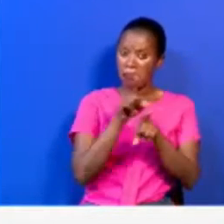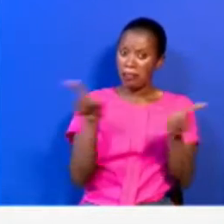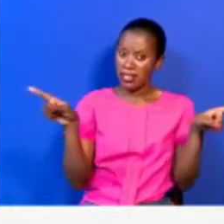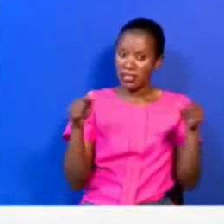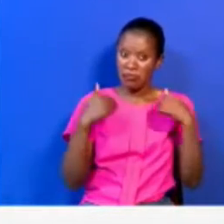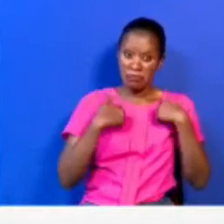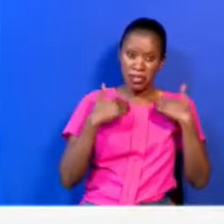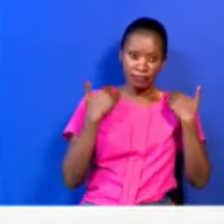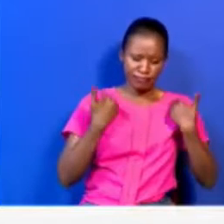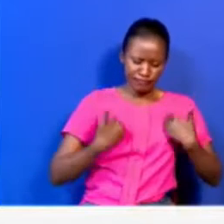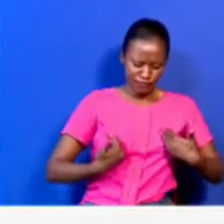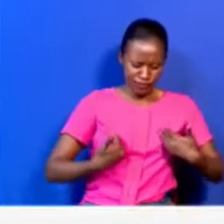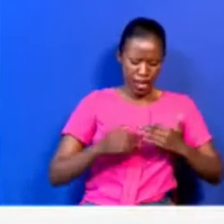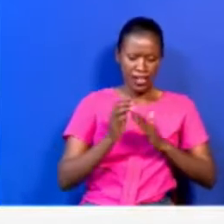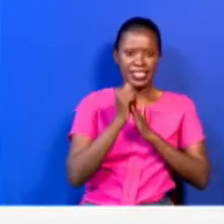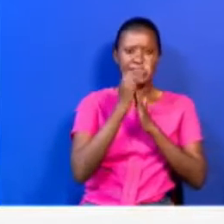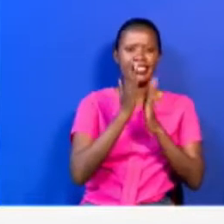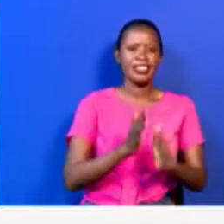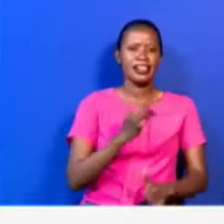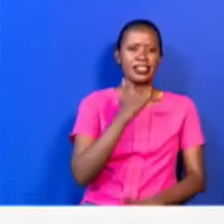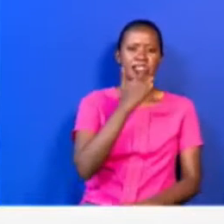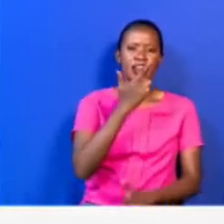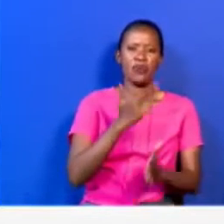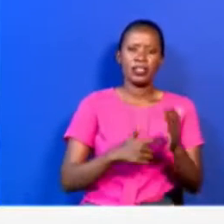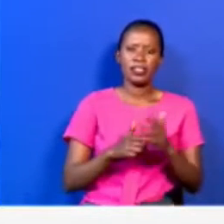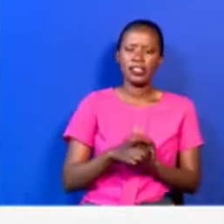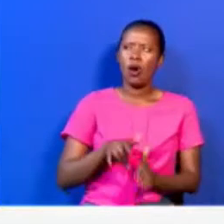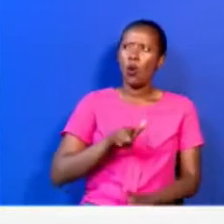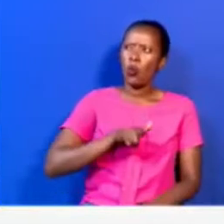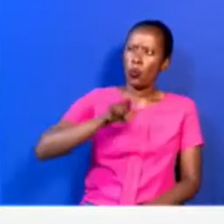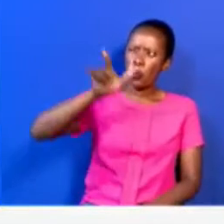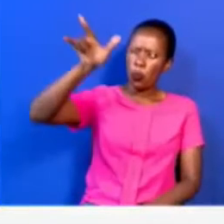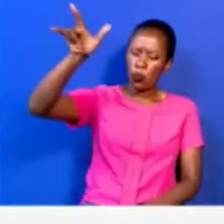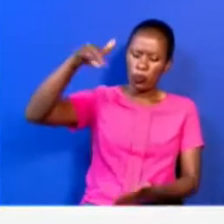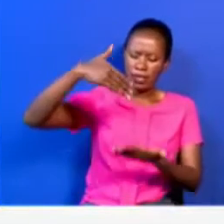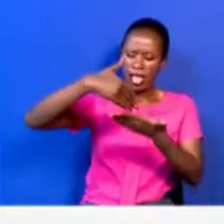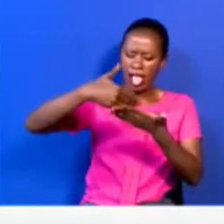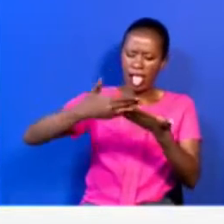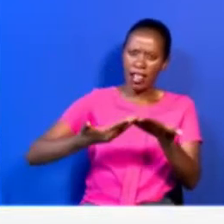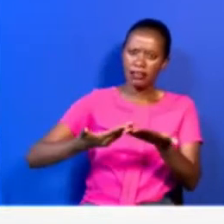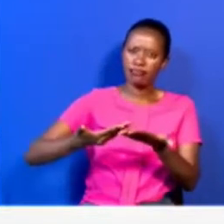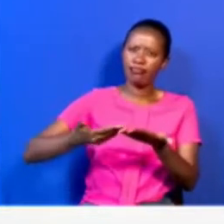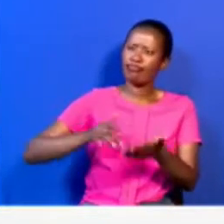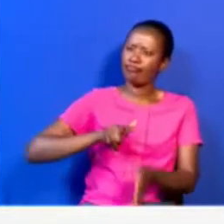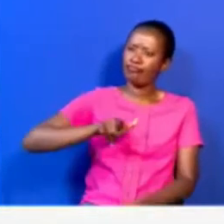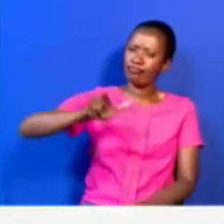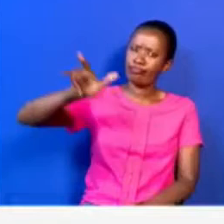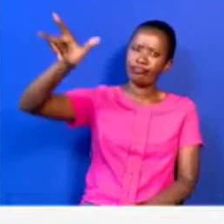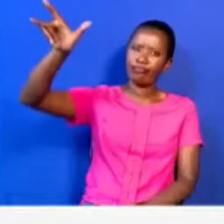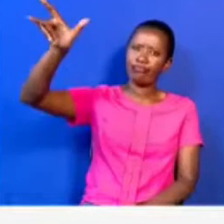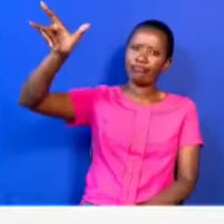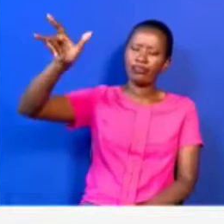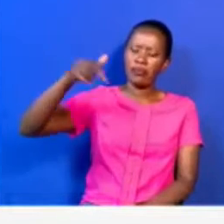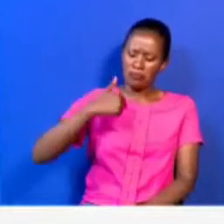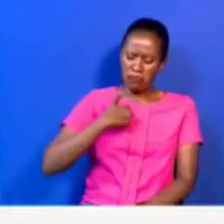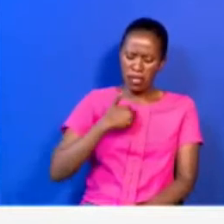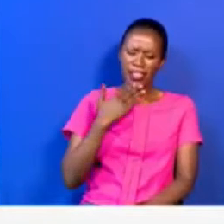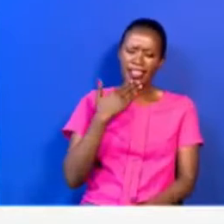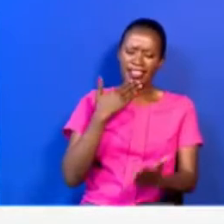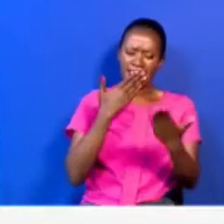and as a way to motivate her nikasema nitamkatia tikiti ya ndege leo. Namshukuru Mwenyezi Mungu